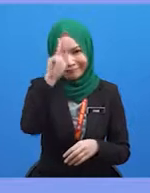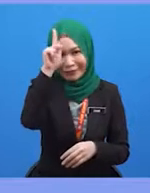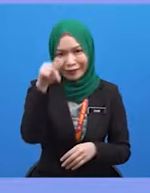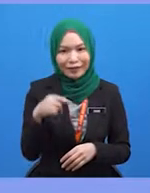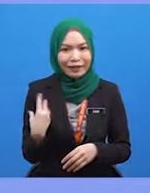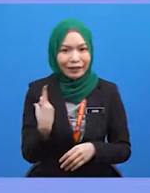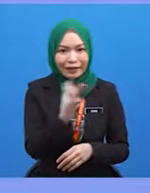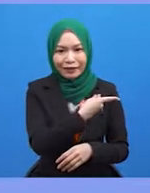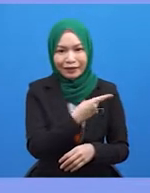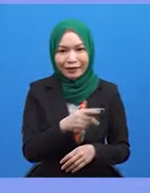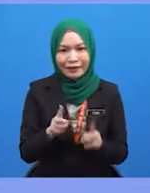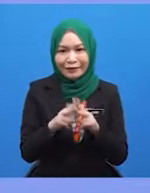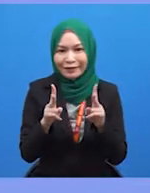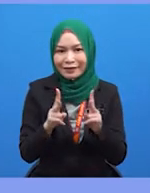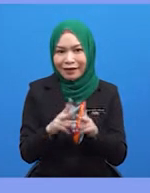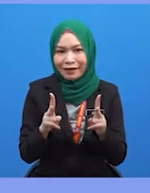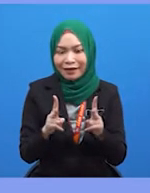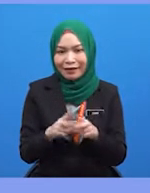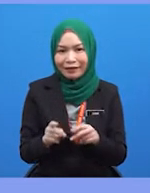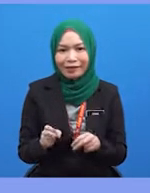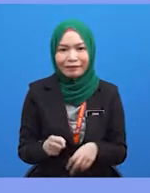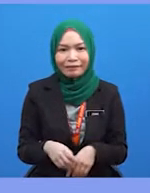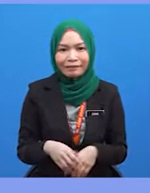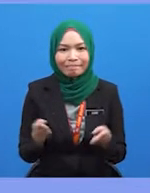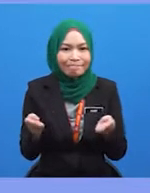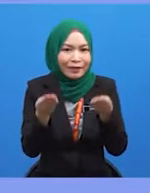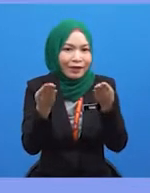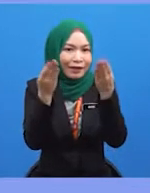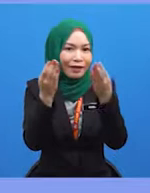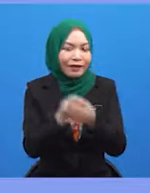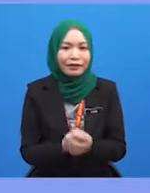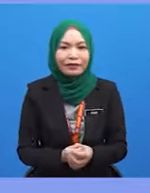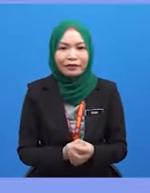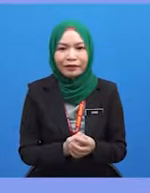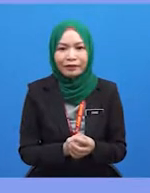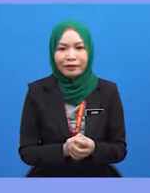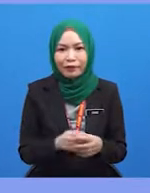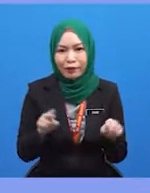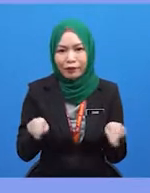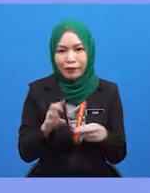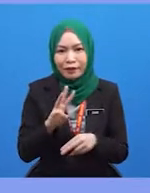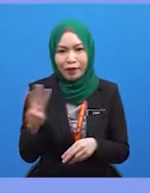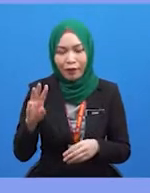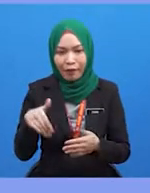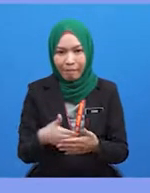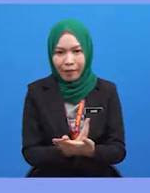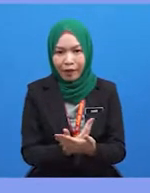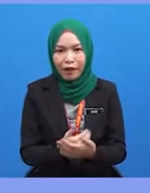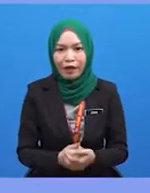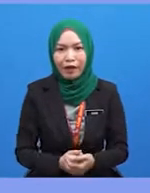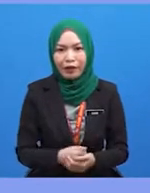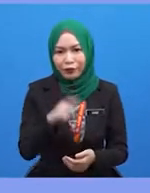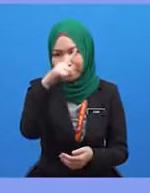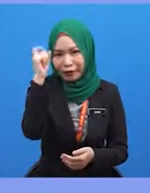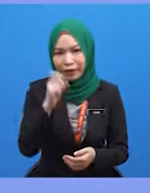Kerajaan kita memang mengalu-alukan kelahiran lebih ramailah usahawan baru sebab